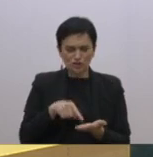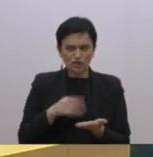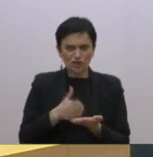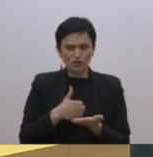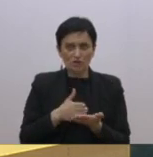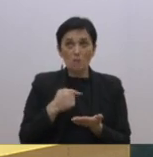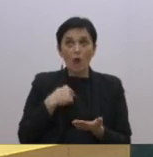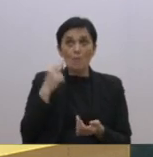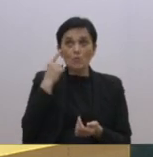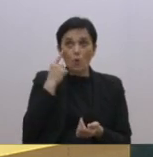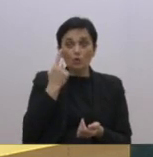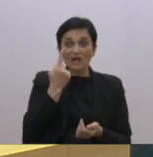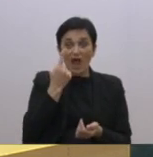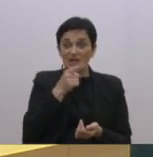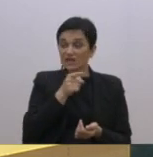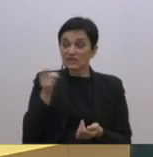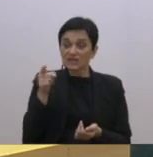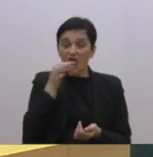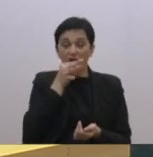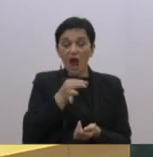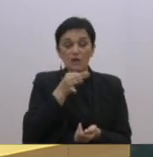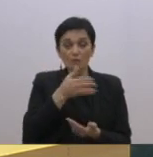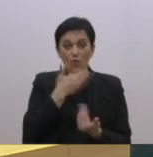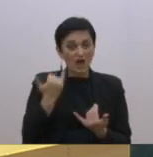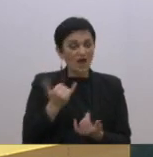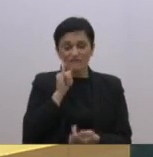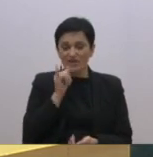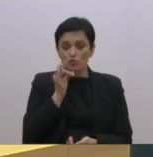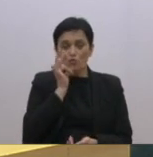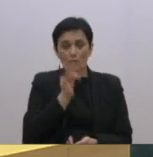მგონი ამას არც ერთი გამოსვლელი არ პასუხობდი დაკამდე და ეხლაც ვერ უპასუხებ.